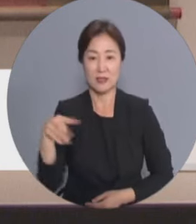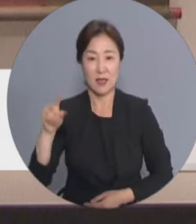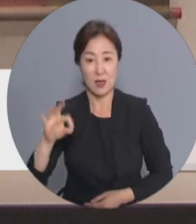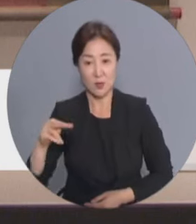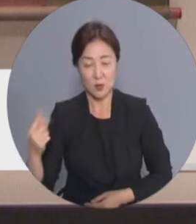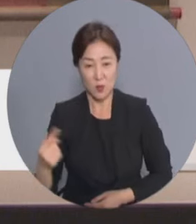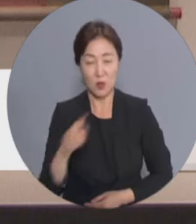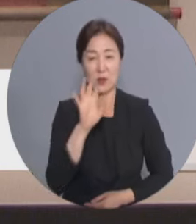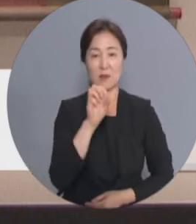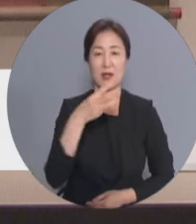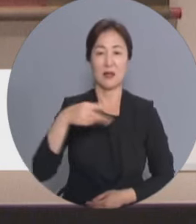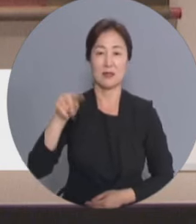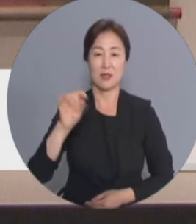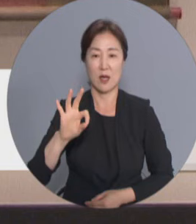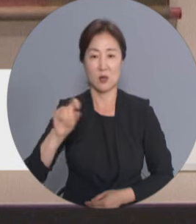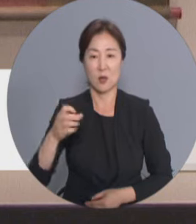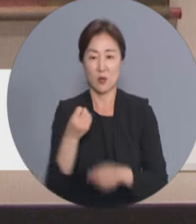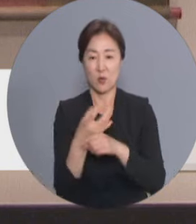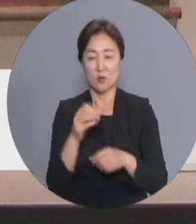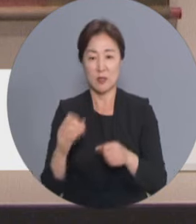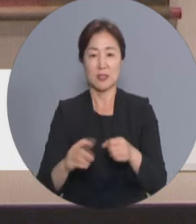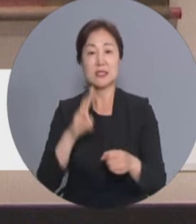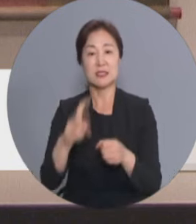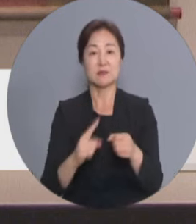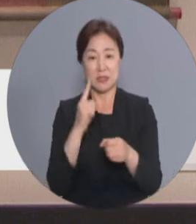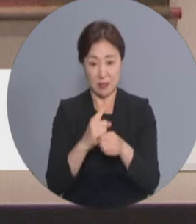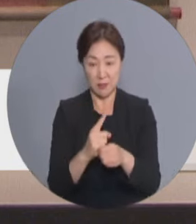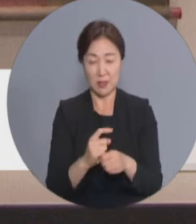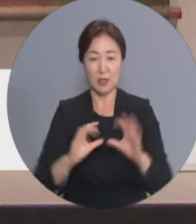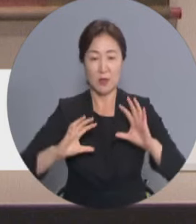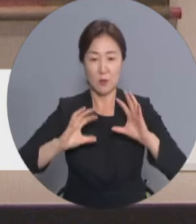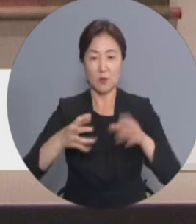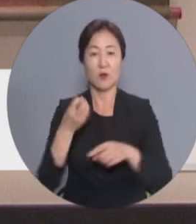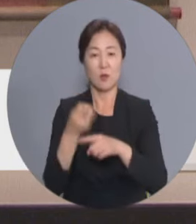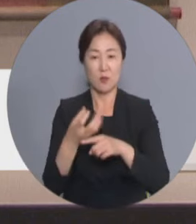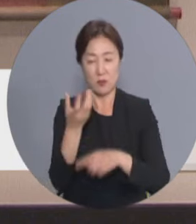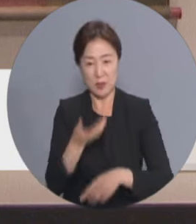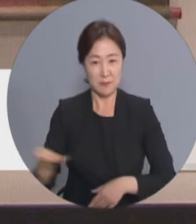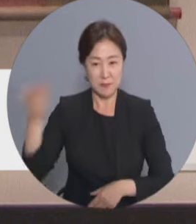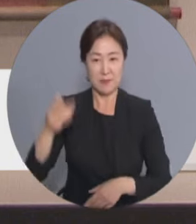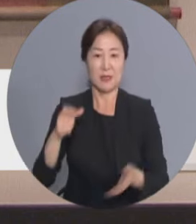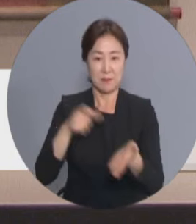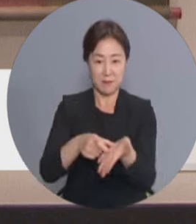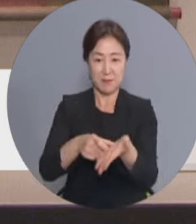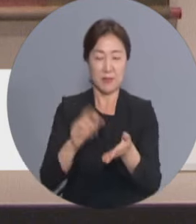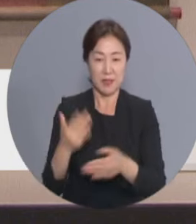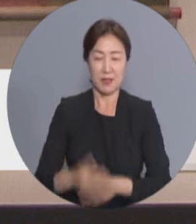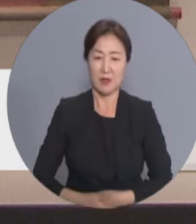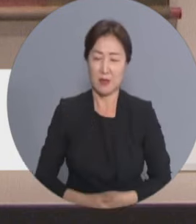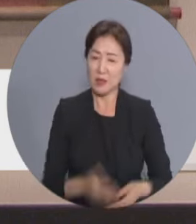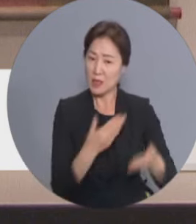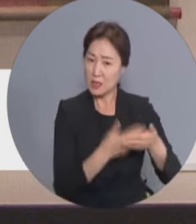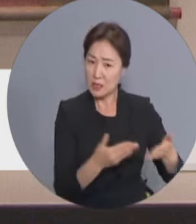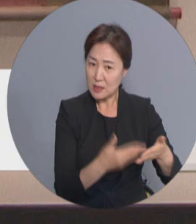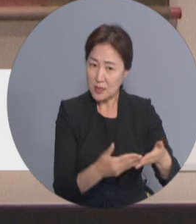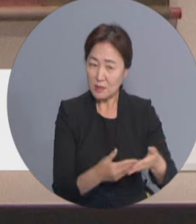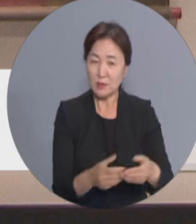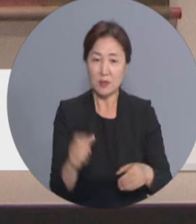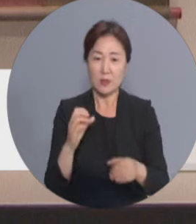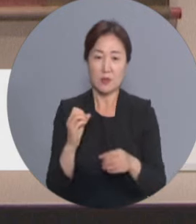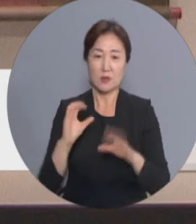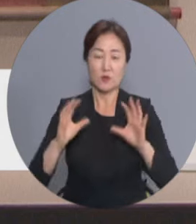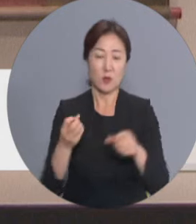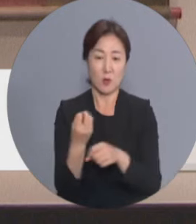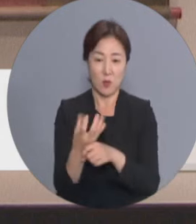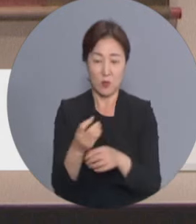만에 국보로 승격됐습니다 불화가 국보로 승격된 건 아주 드문 일인데요 국보 승격을 기념하기 위한